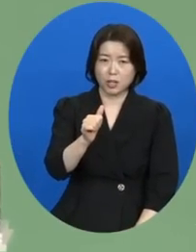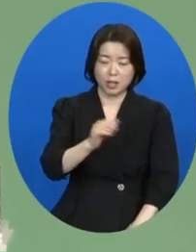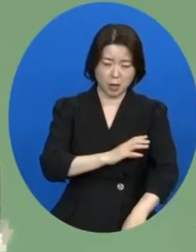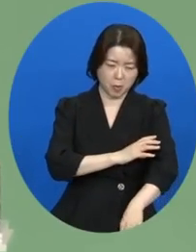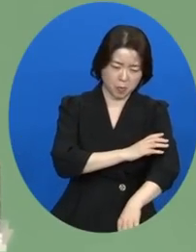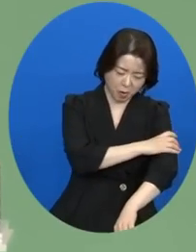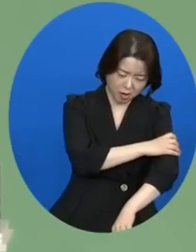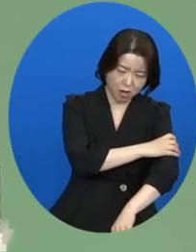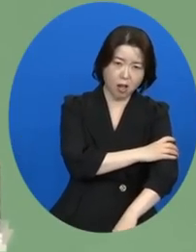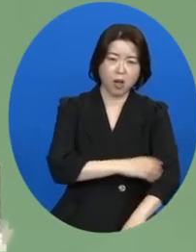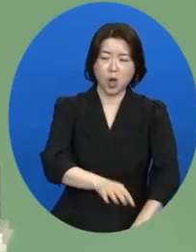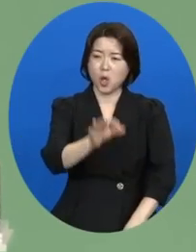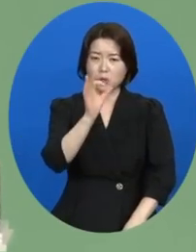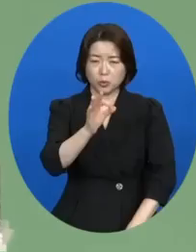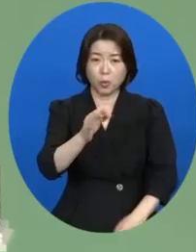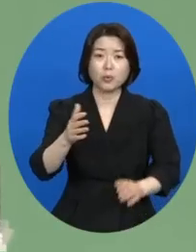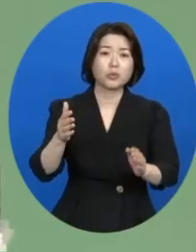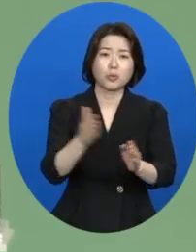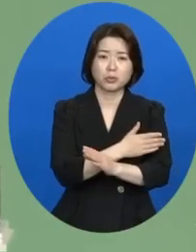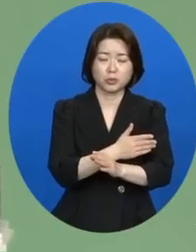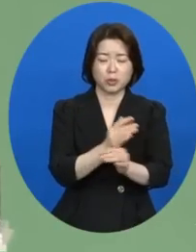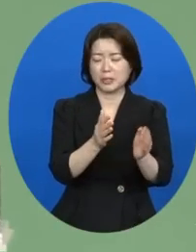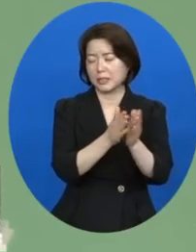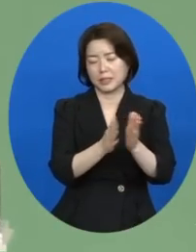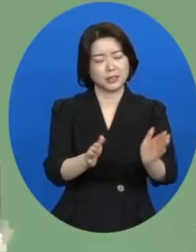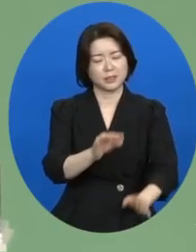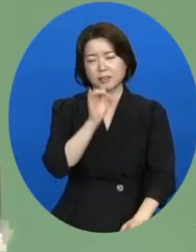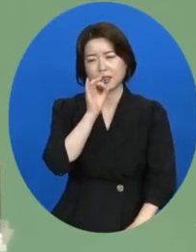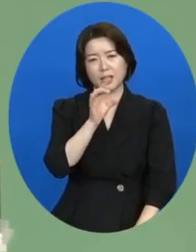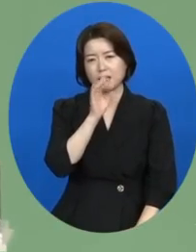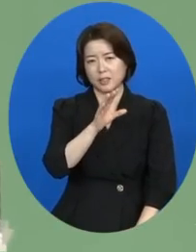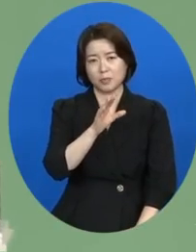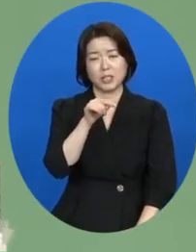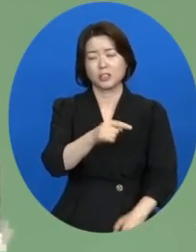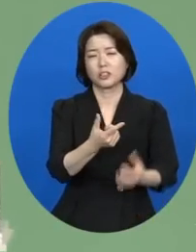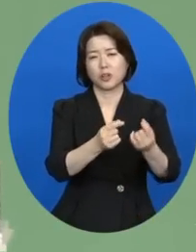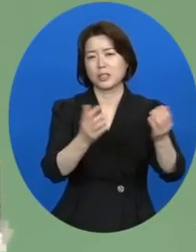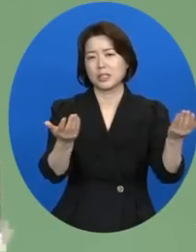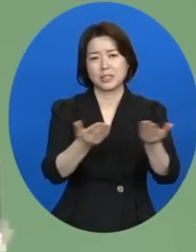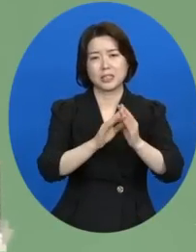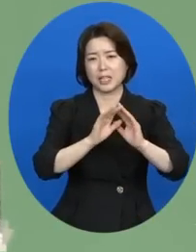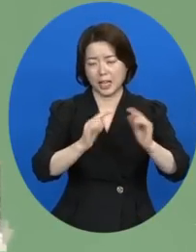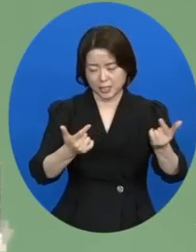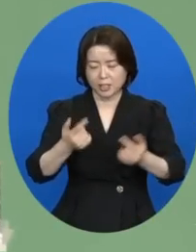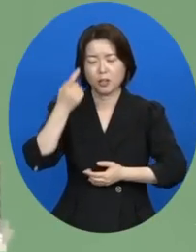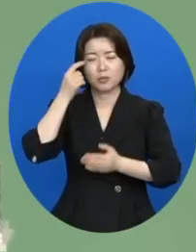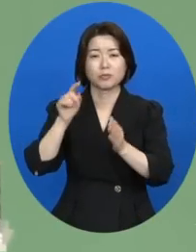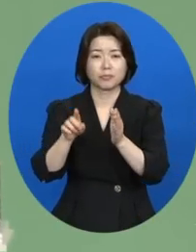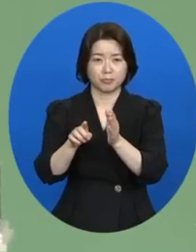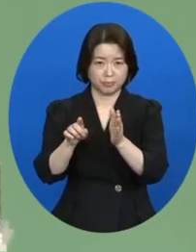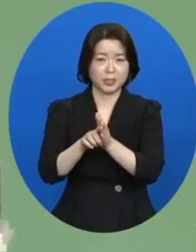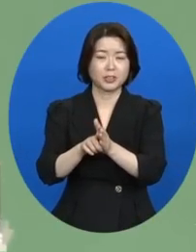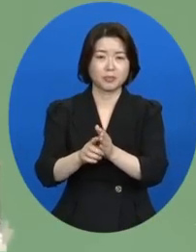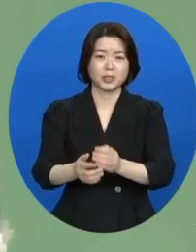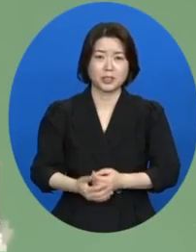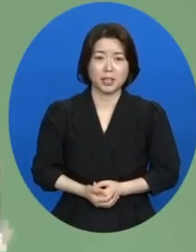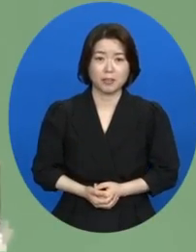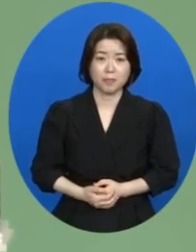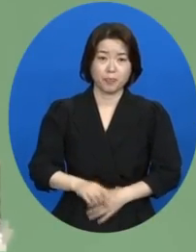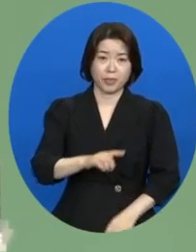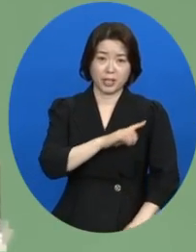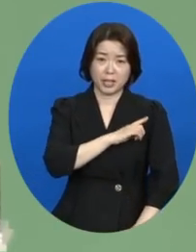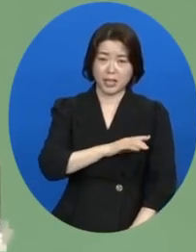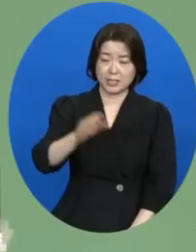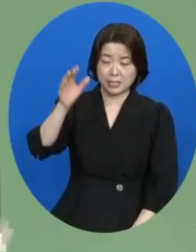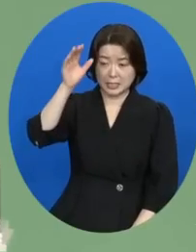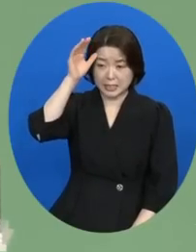권력이나 돈으로부터 시작되는 일이 아니라고 믿습니다. 가장